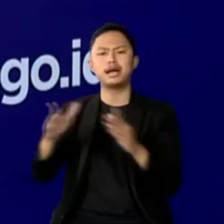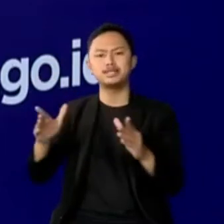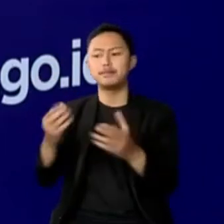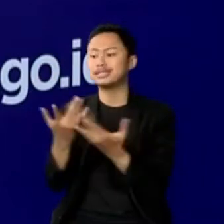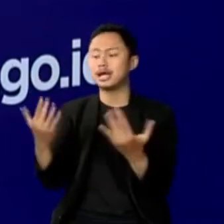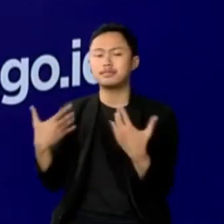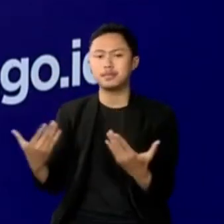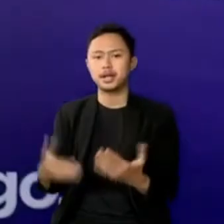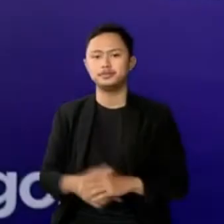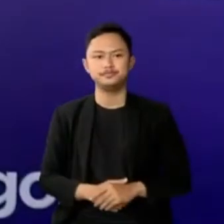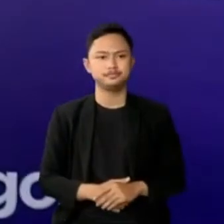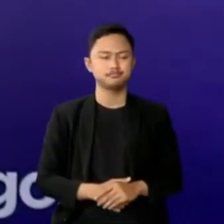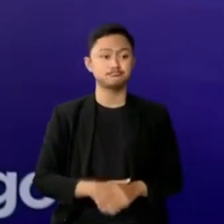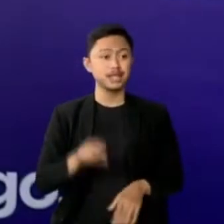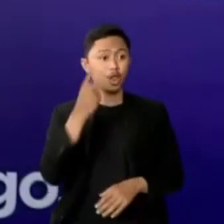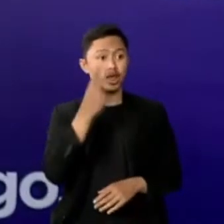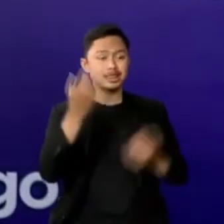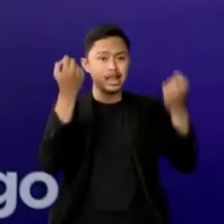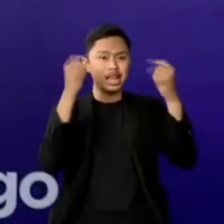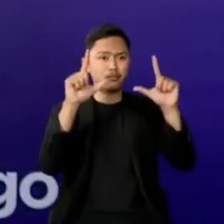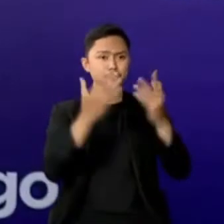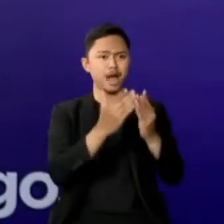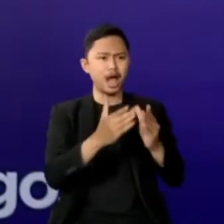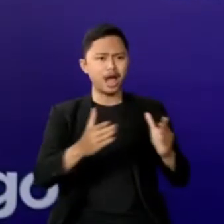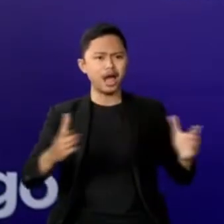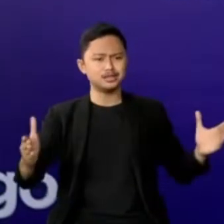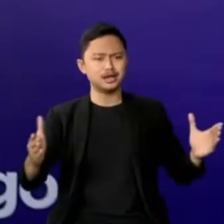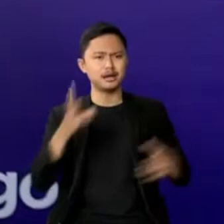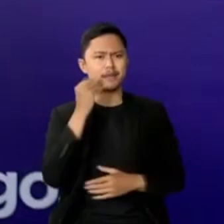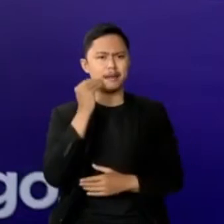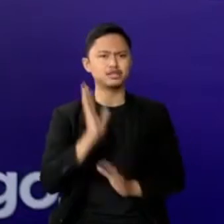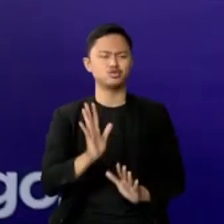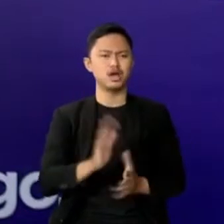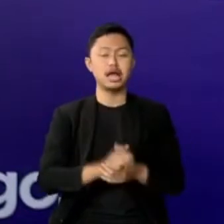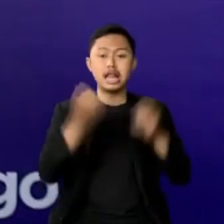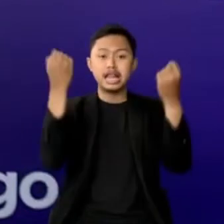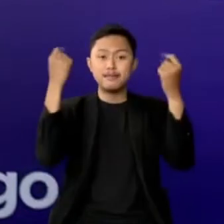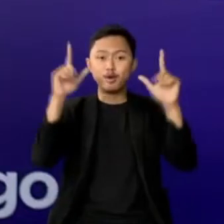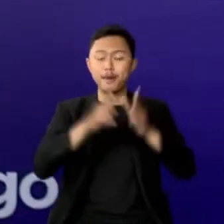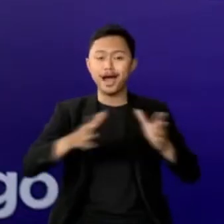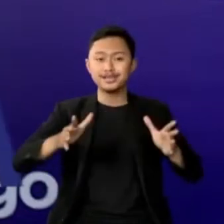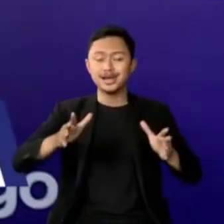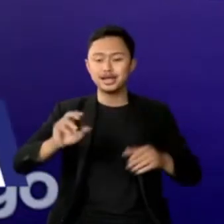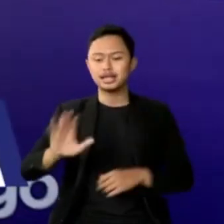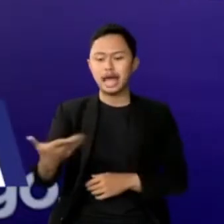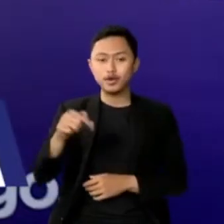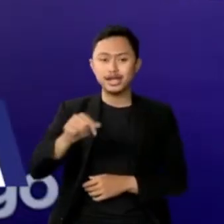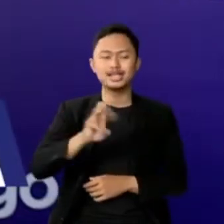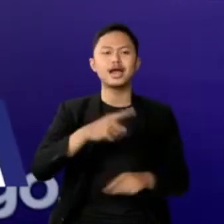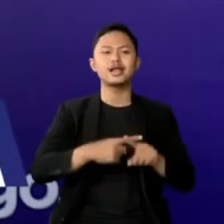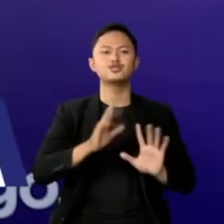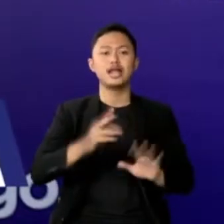improve ya Jadi kalau kita lihat dari libur panjang kita sudah pengalaman dengan tiga kali libur panjang dan semua